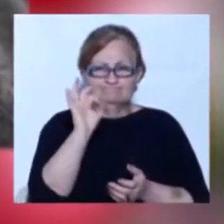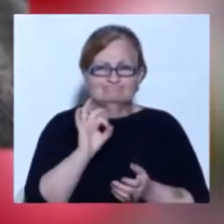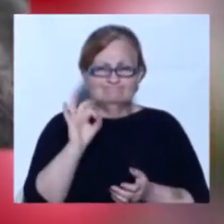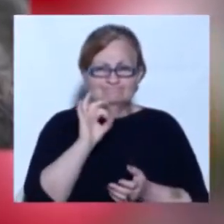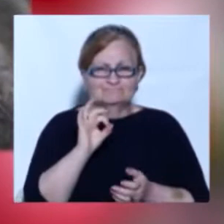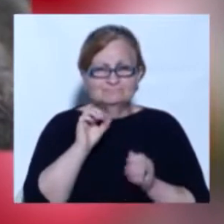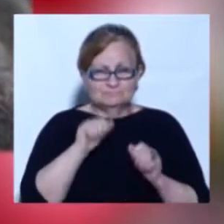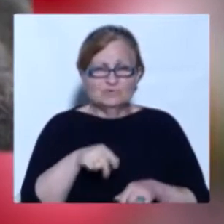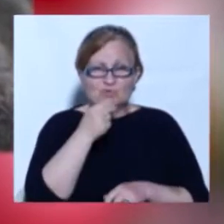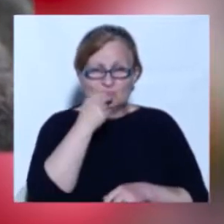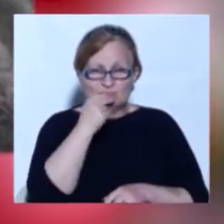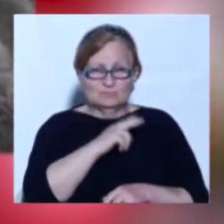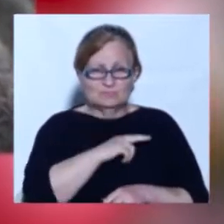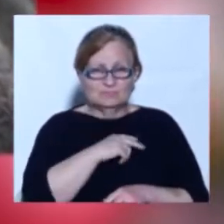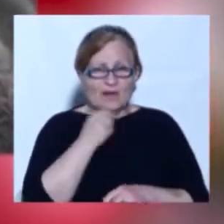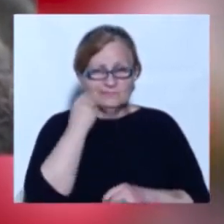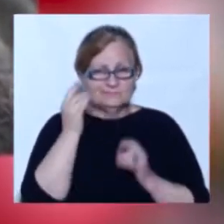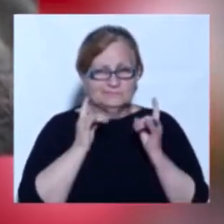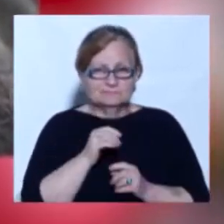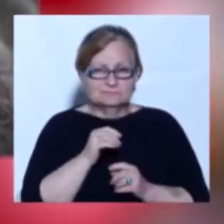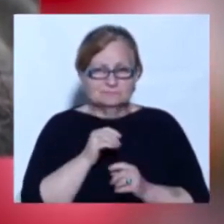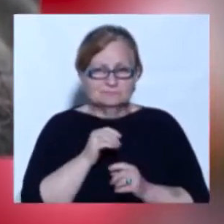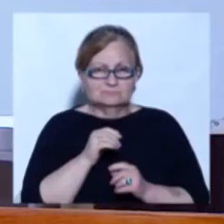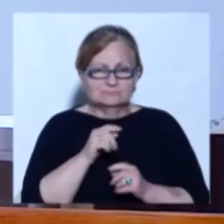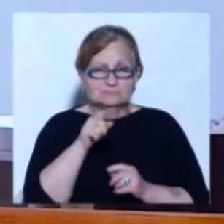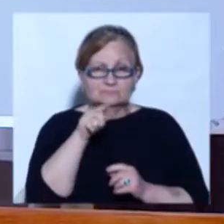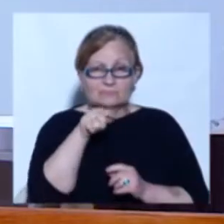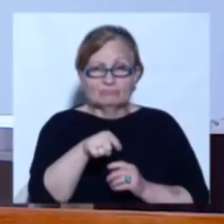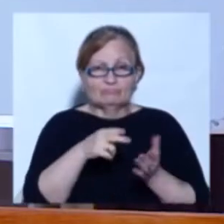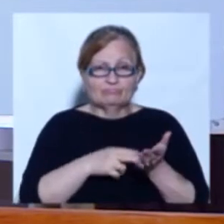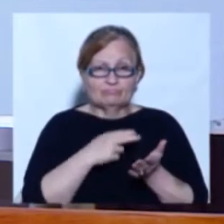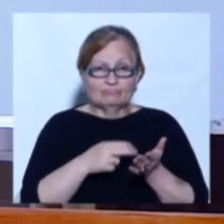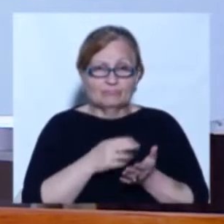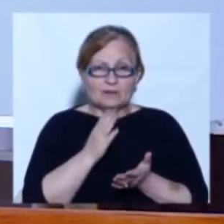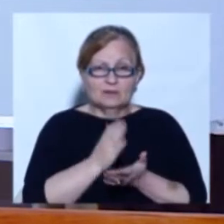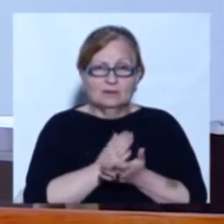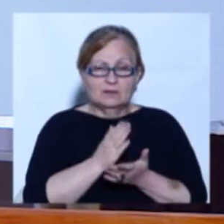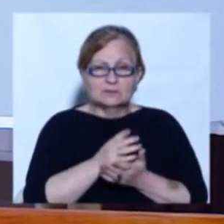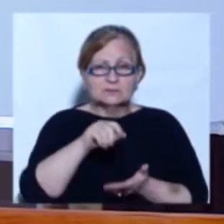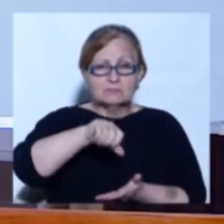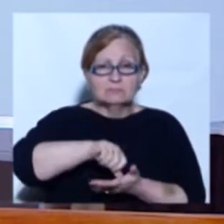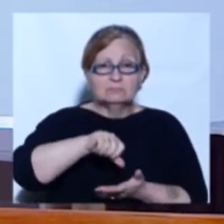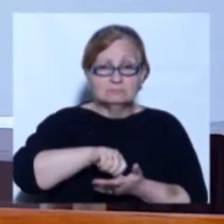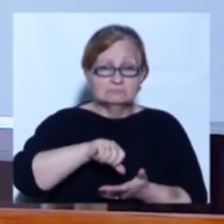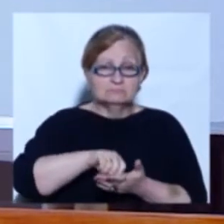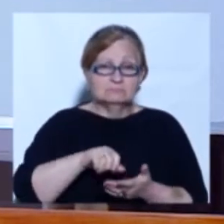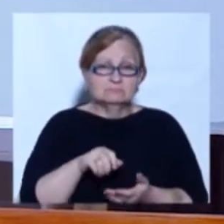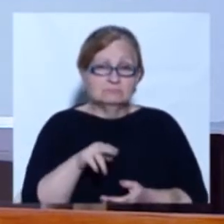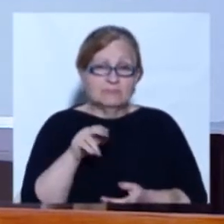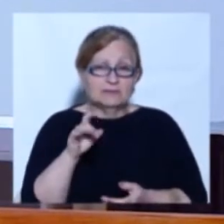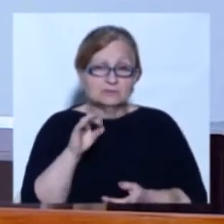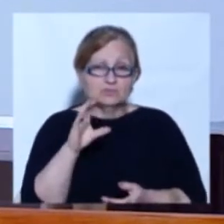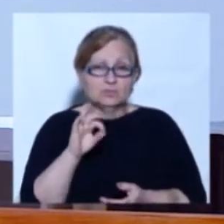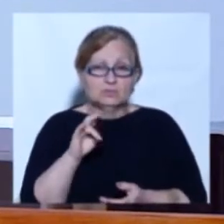შეიძლება გიყვარს კიდევაც ბოლოკის ხრამუნი და ამ წიგნში ბოლოკა არის პერსონაჟი და